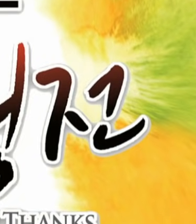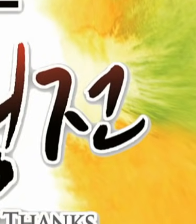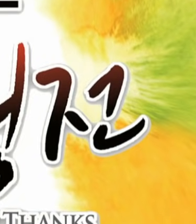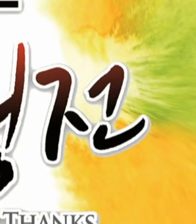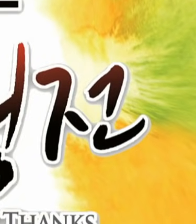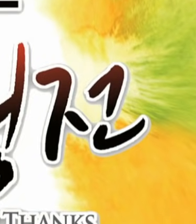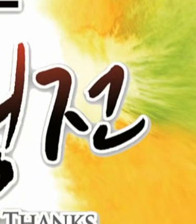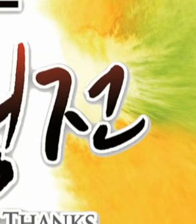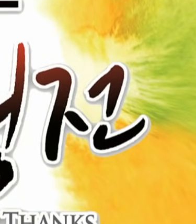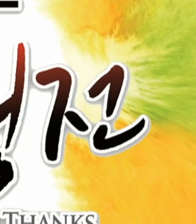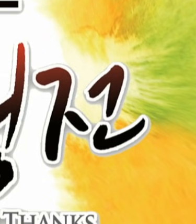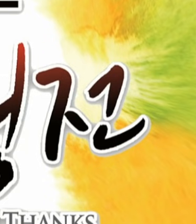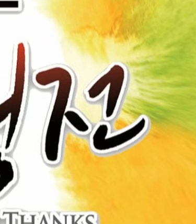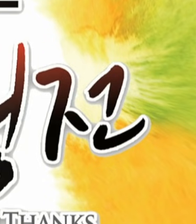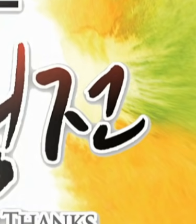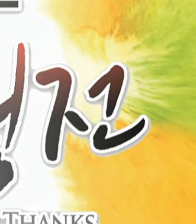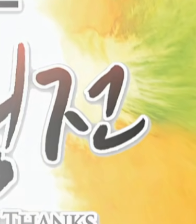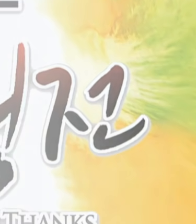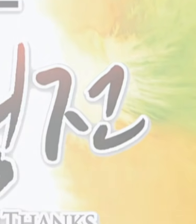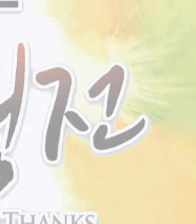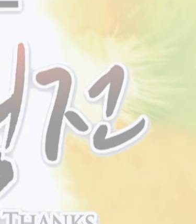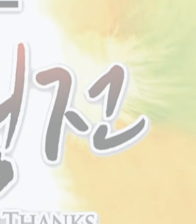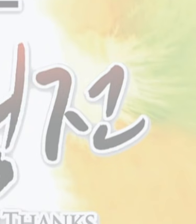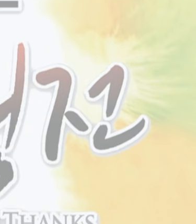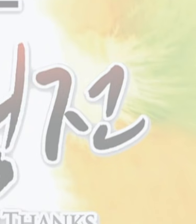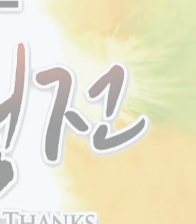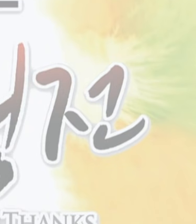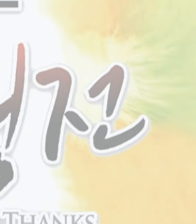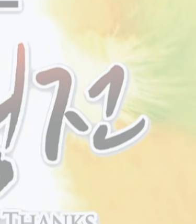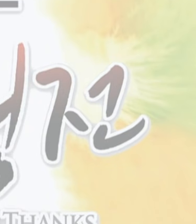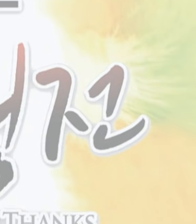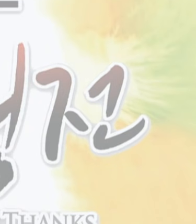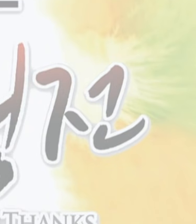믿음으로 사는 자들은